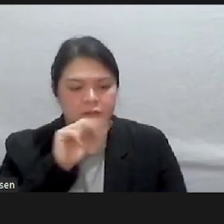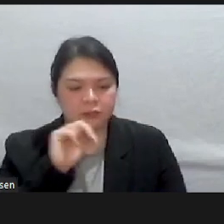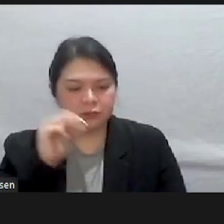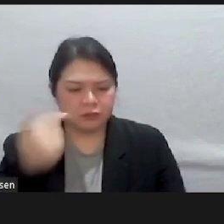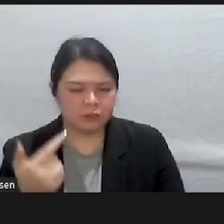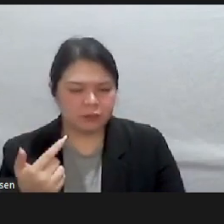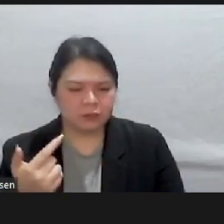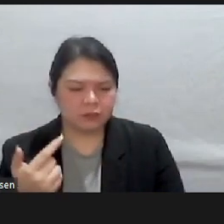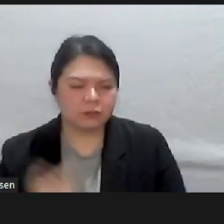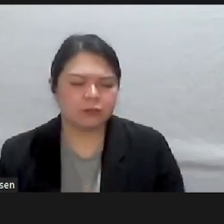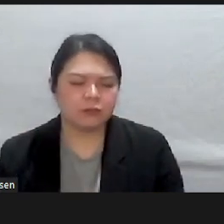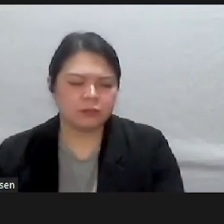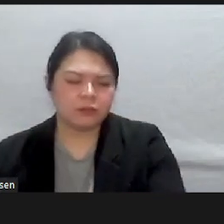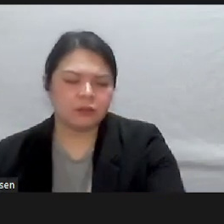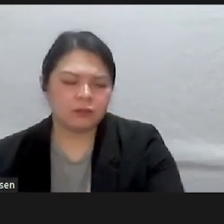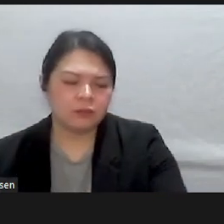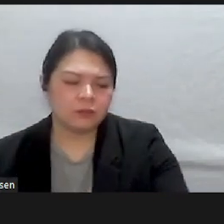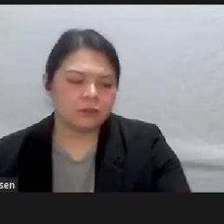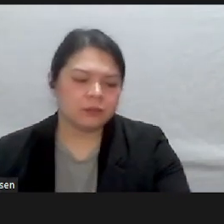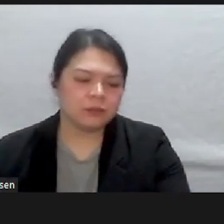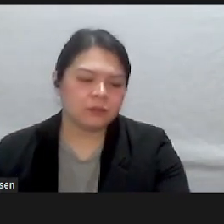at si Ma'am Chen.